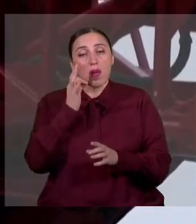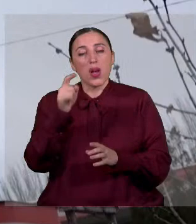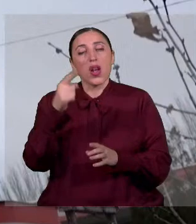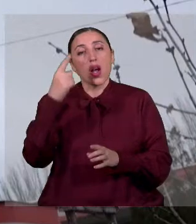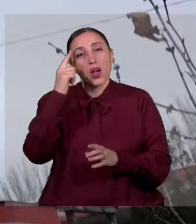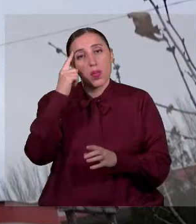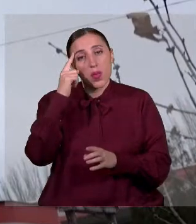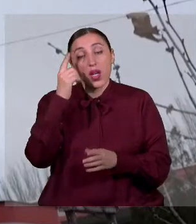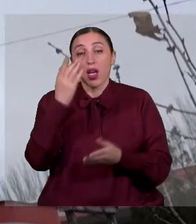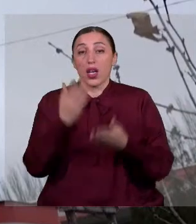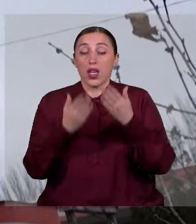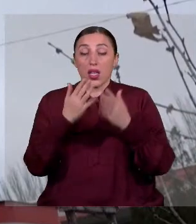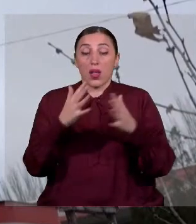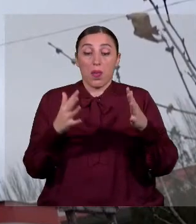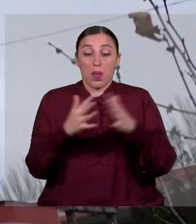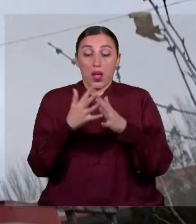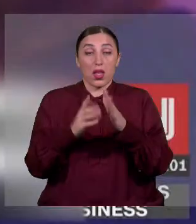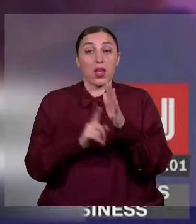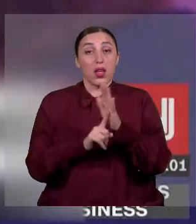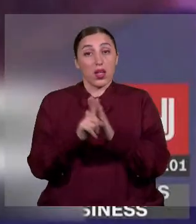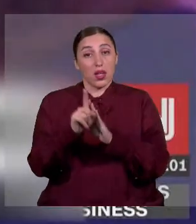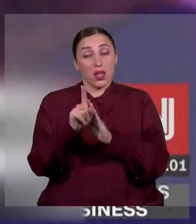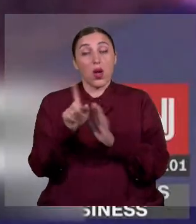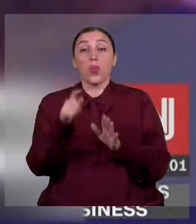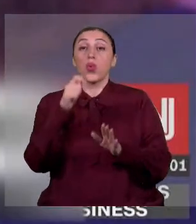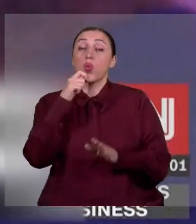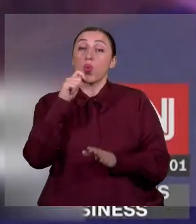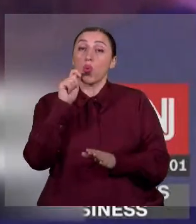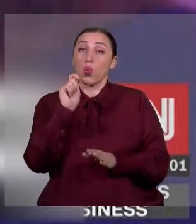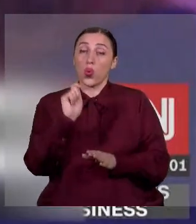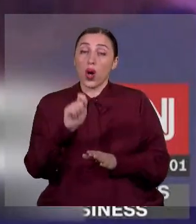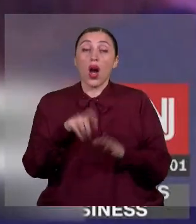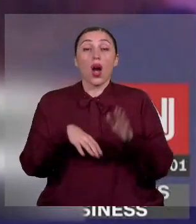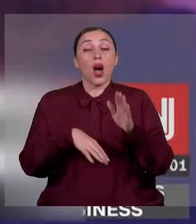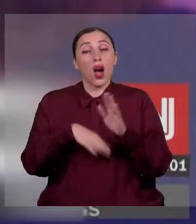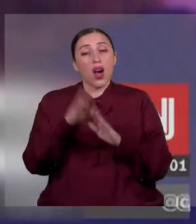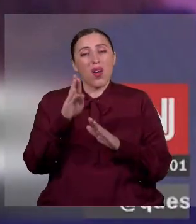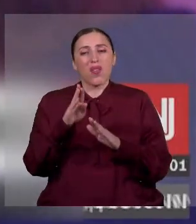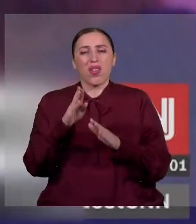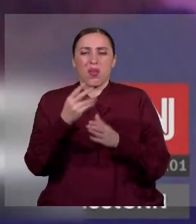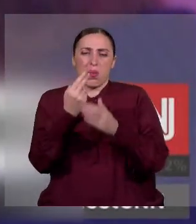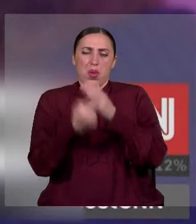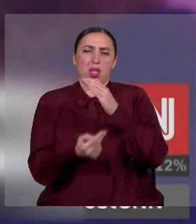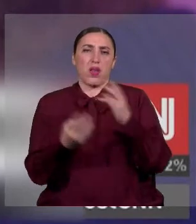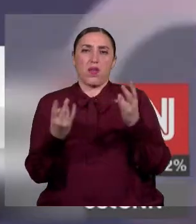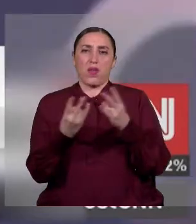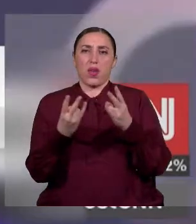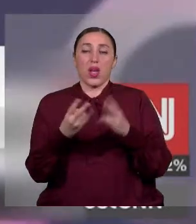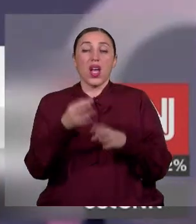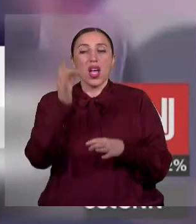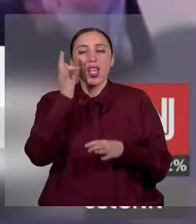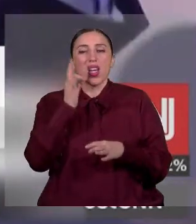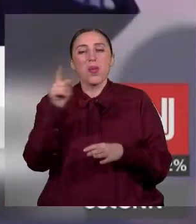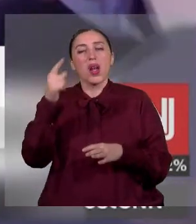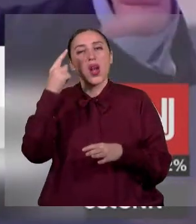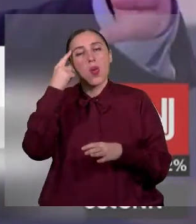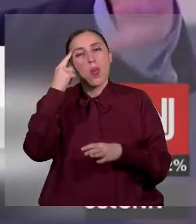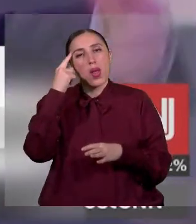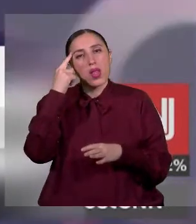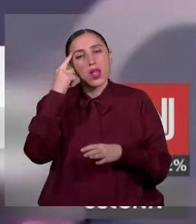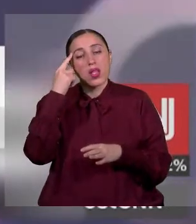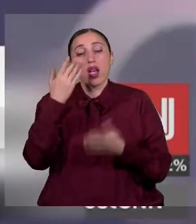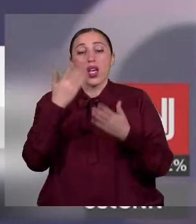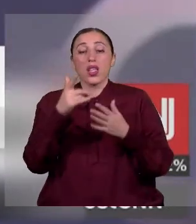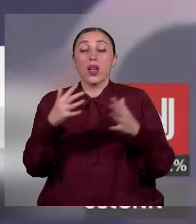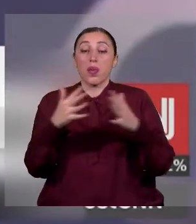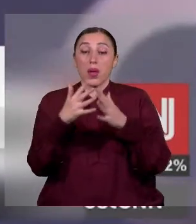կարծում են, որ եթե պատերազմը սկսվի, ապա Ուկրաինան ավելի լավ է հանձնվի։ Գերմանիան ինչ որ պահի կարծում էր, որ եթե ներխուժումը